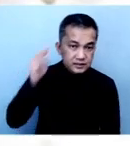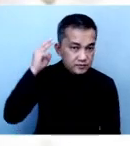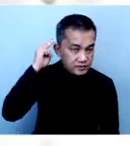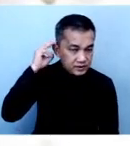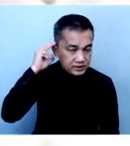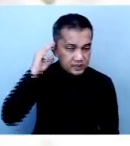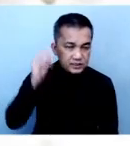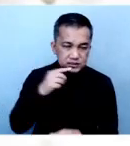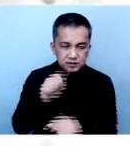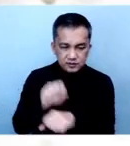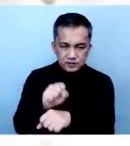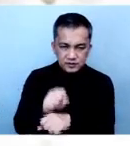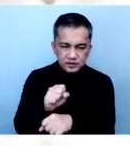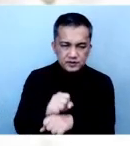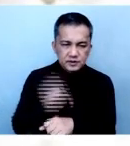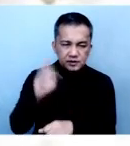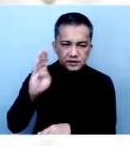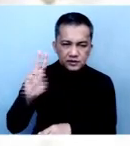ni